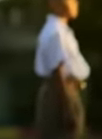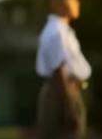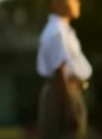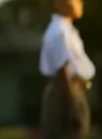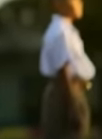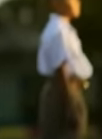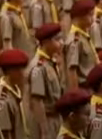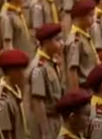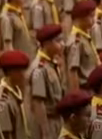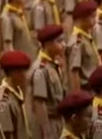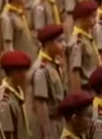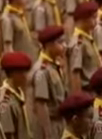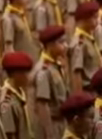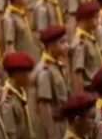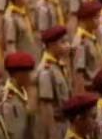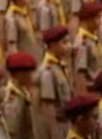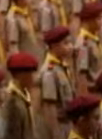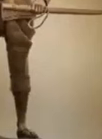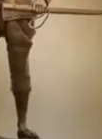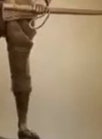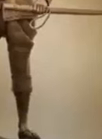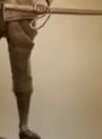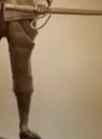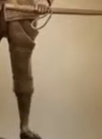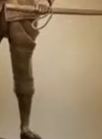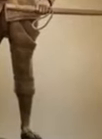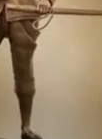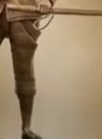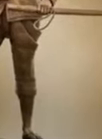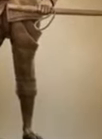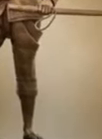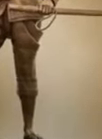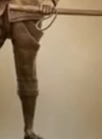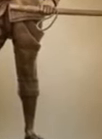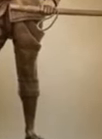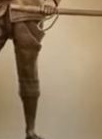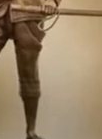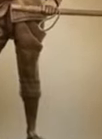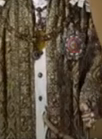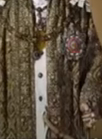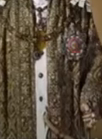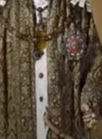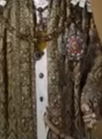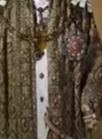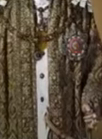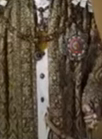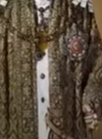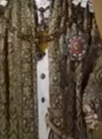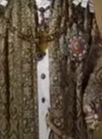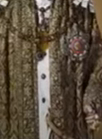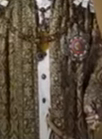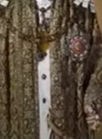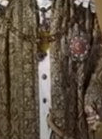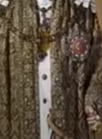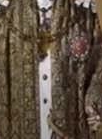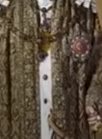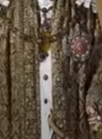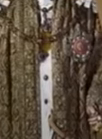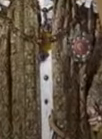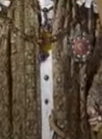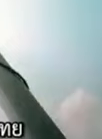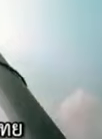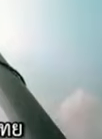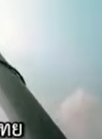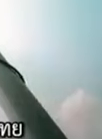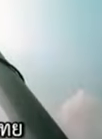เราจงร่วมใจยืนตรงเคารพธงชาติด้วยความภาคภูมิใจในเอกราชและความเสียสละของบรรพบุรุษไ